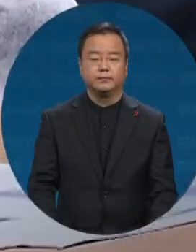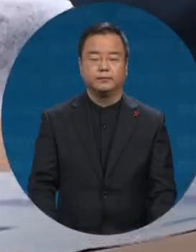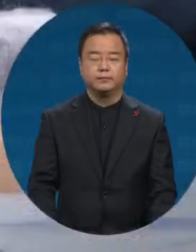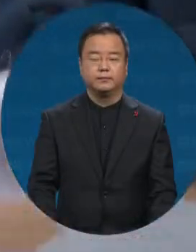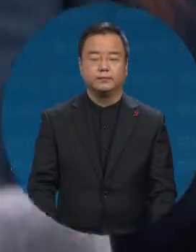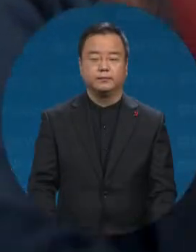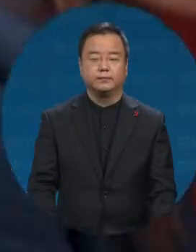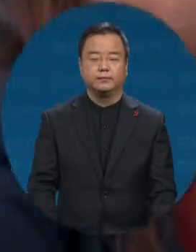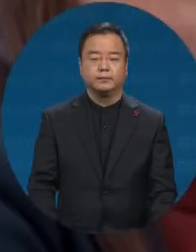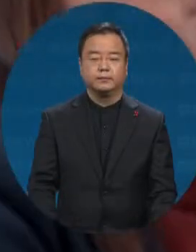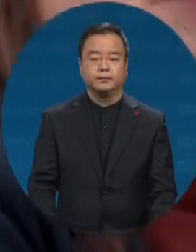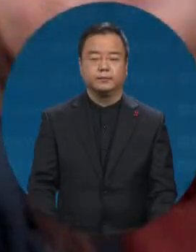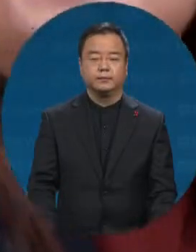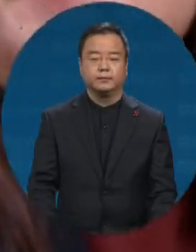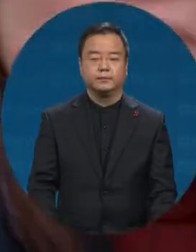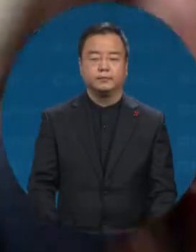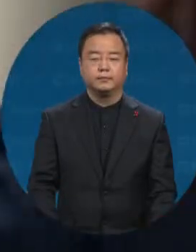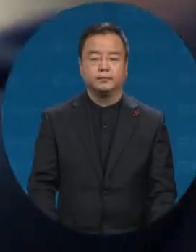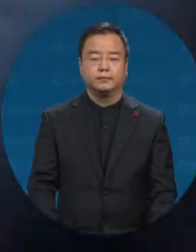무너지는